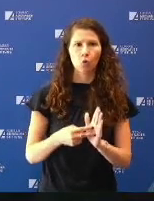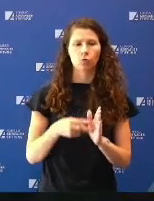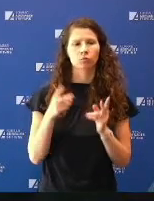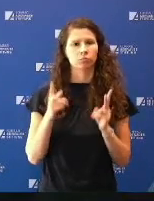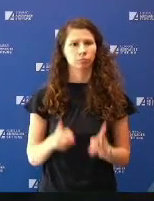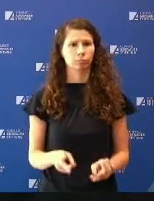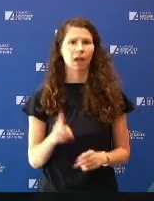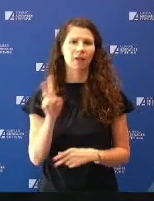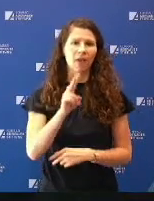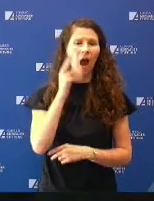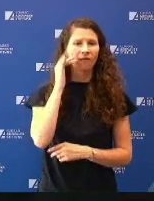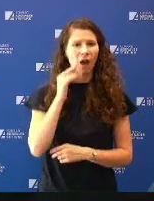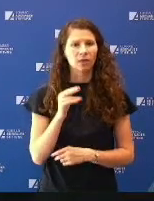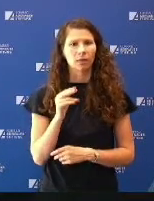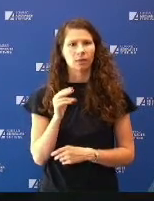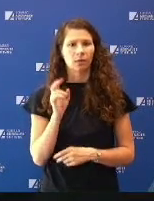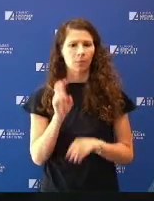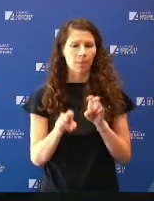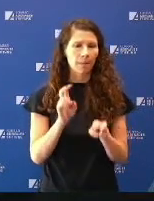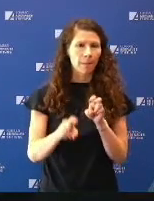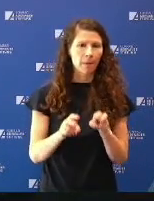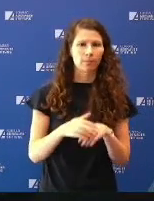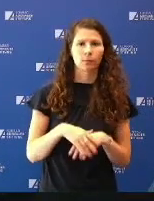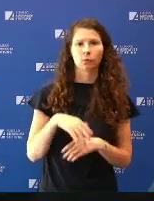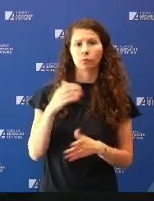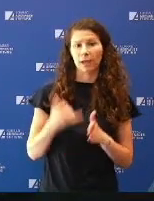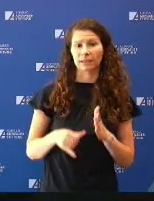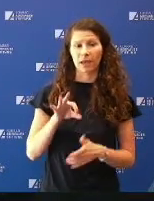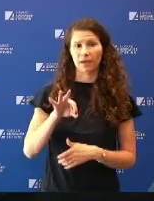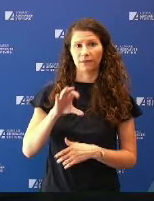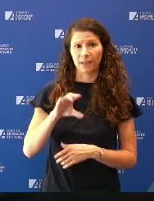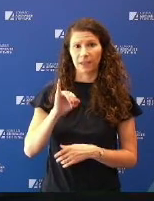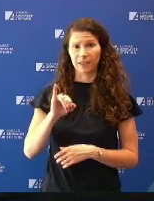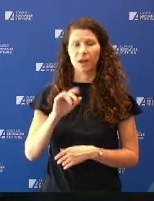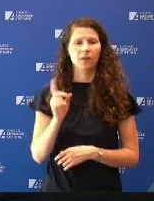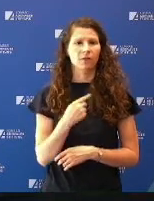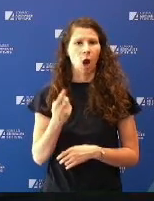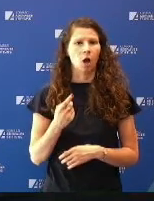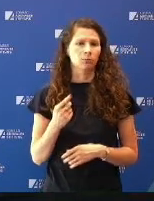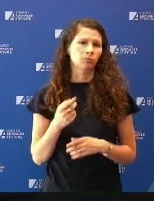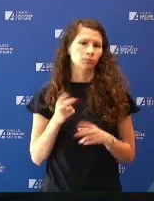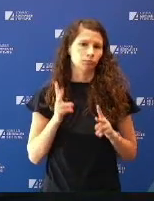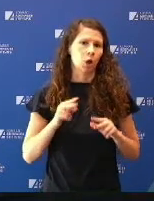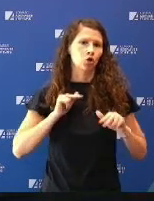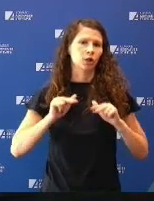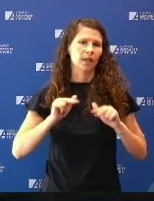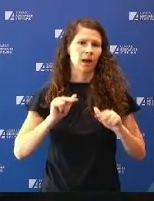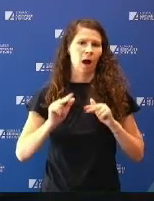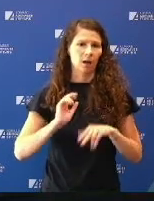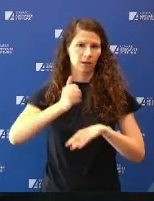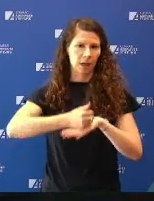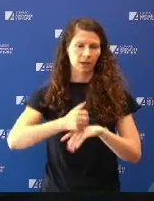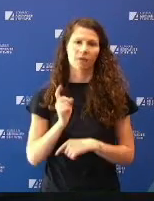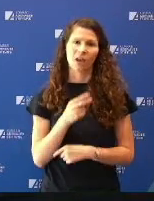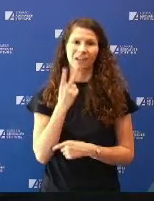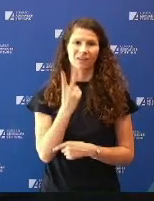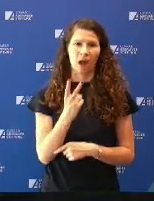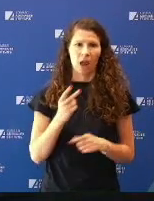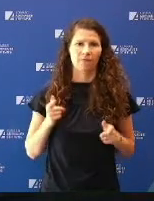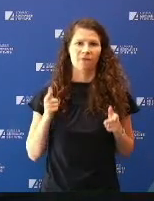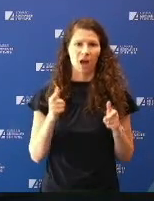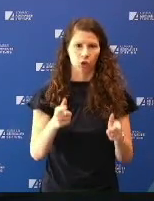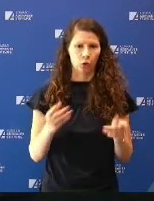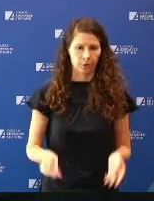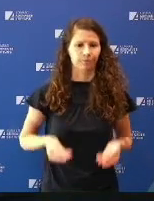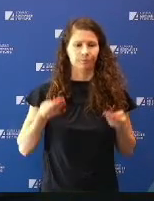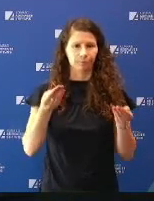wann mit wem fährt. Und zu guter Letzt das FZI. Wir sind Konsortialleiter und haben zwei Fahrzeuge in das Projekt eingebracht und